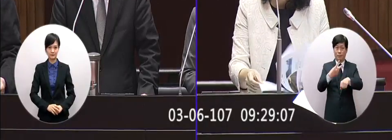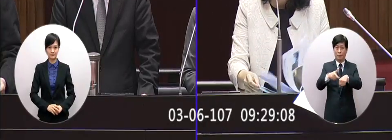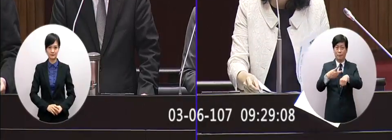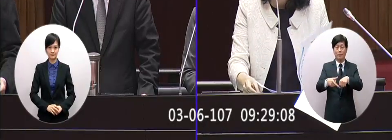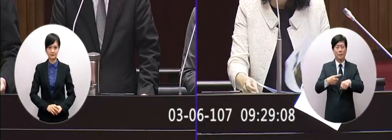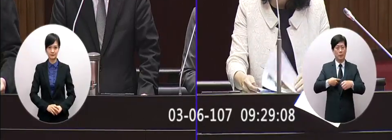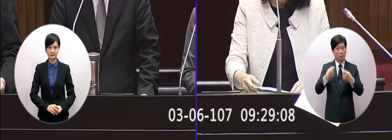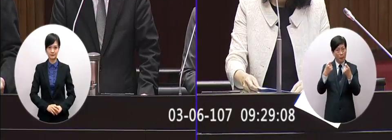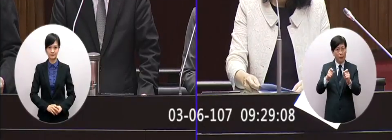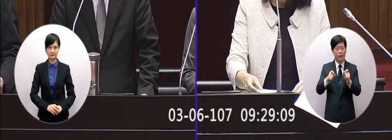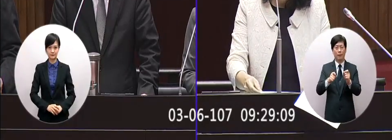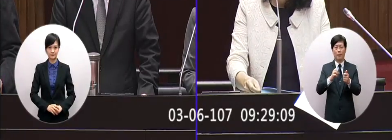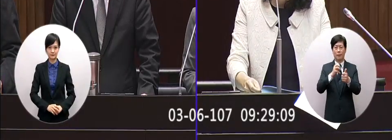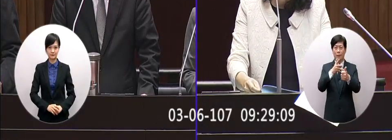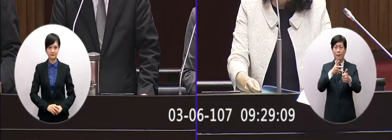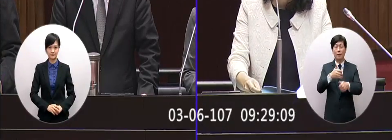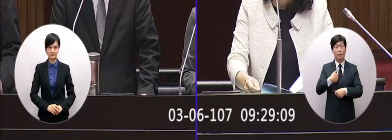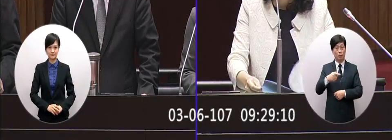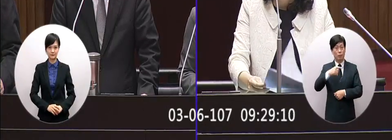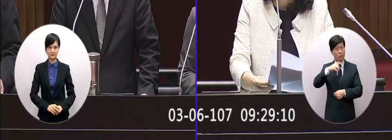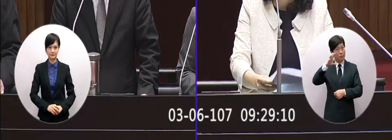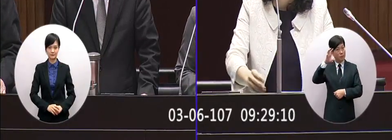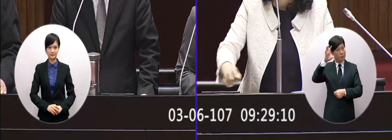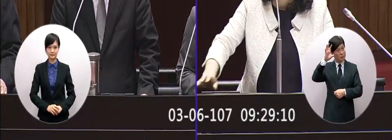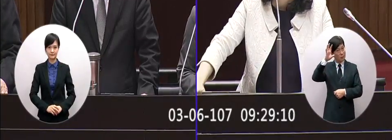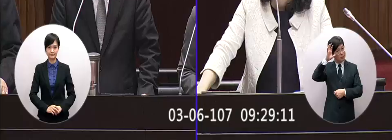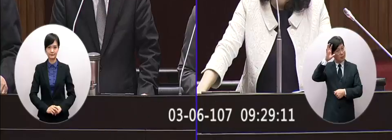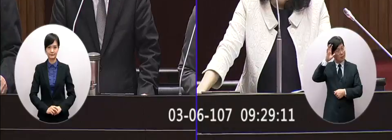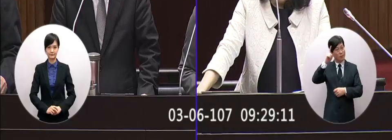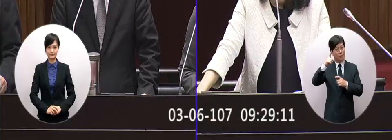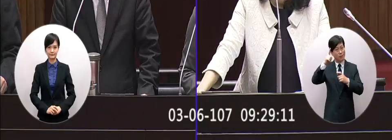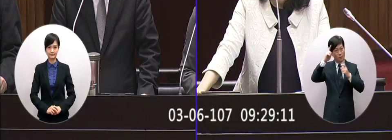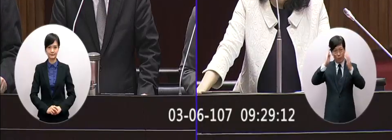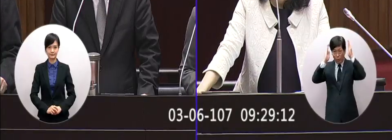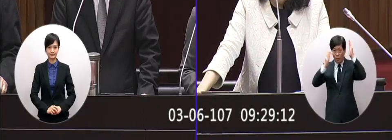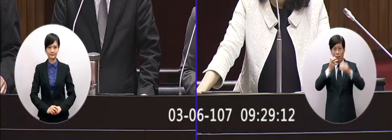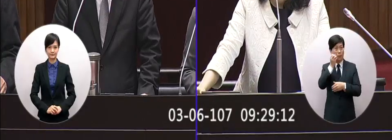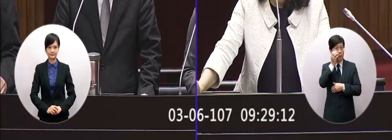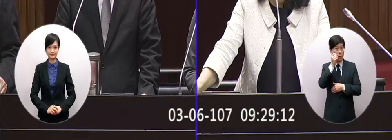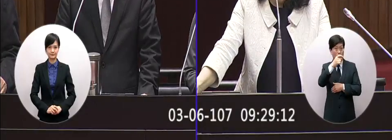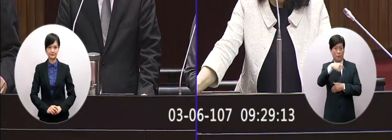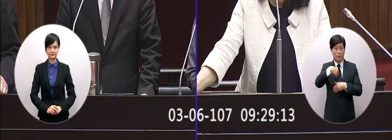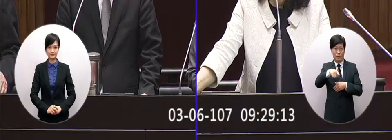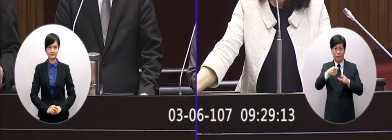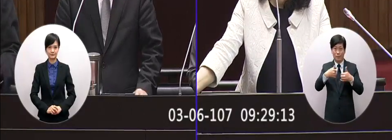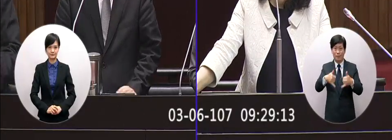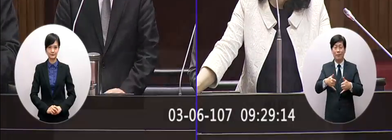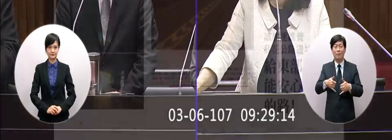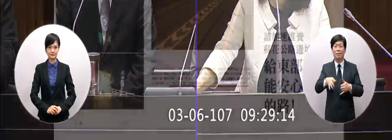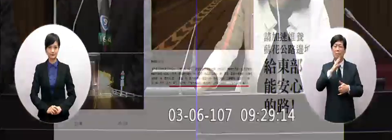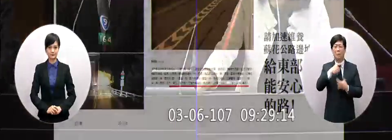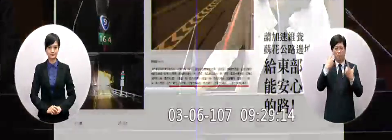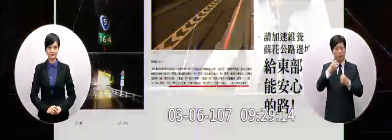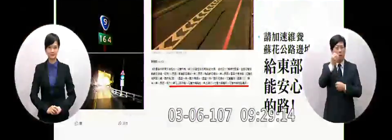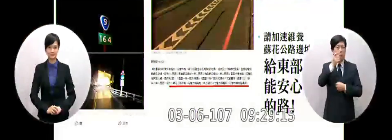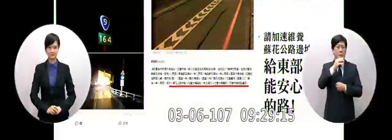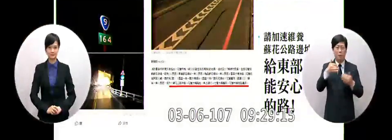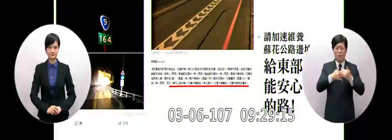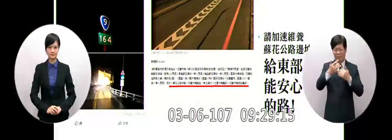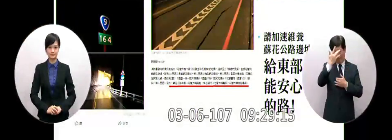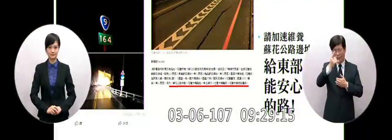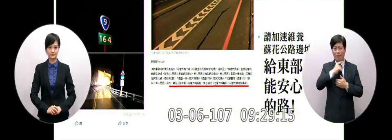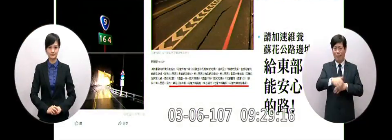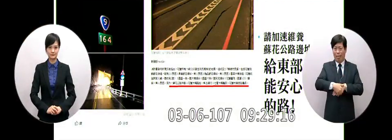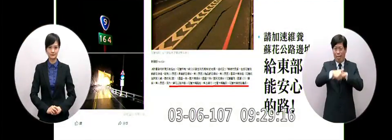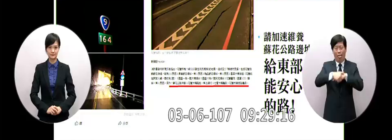分钟，很简短，就是我们这个苏花的部分哦，因为这个其实花莲。就是因为交通不便，所以救灾的